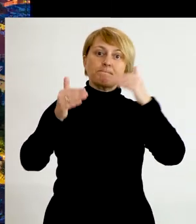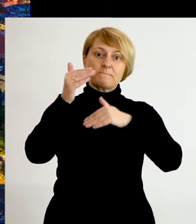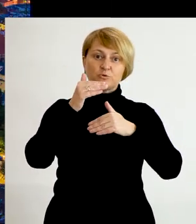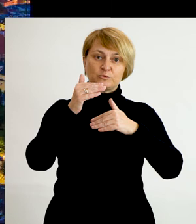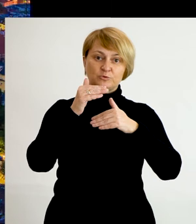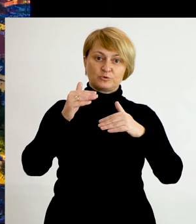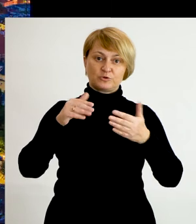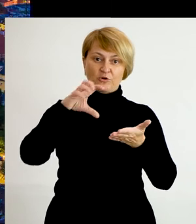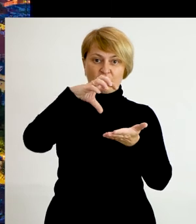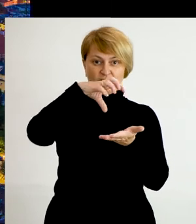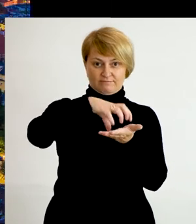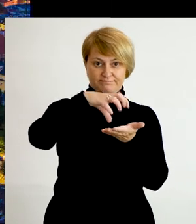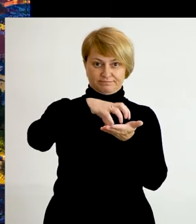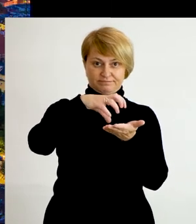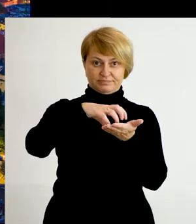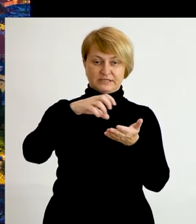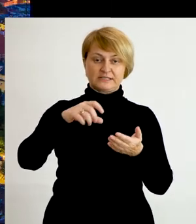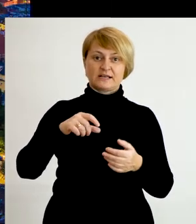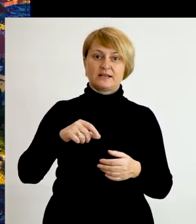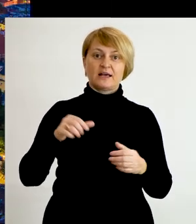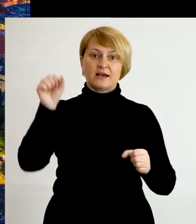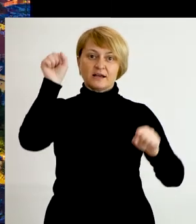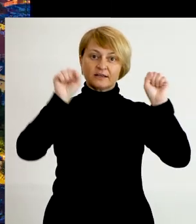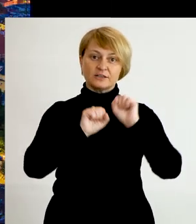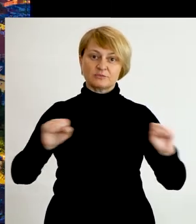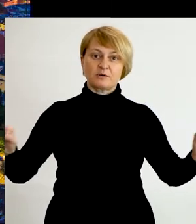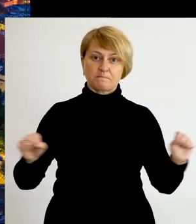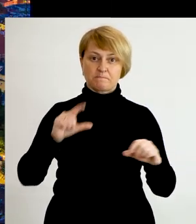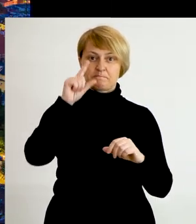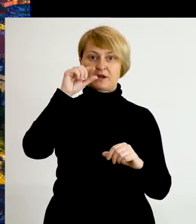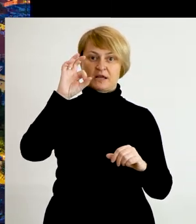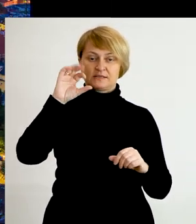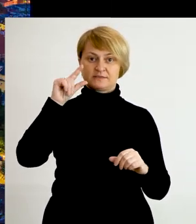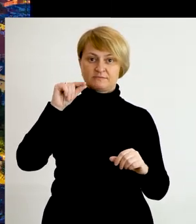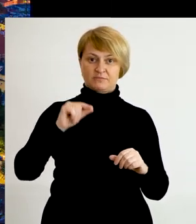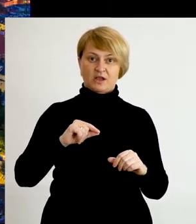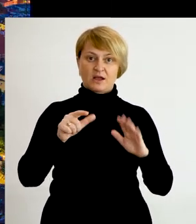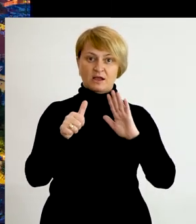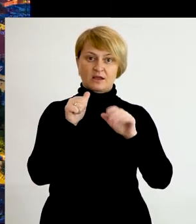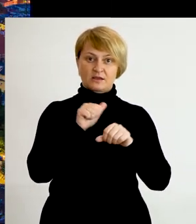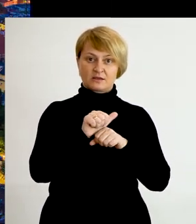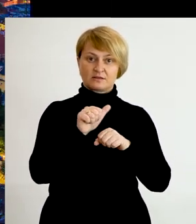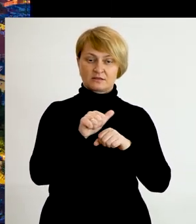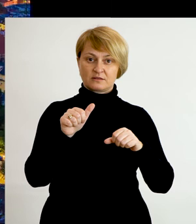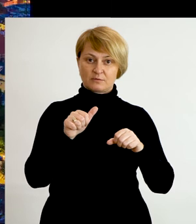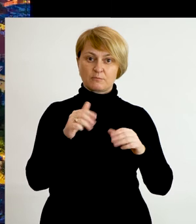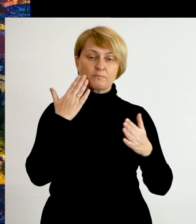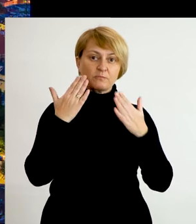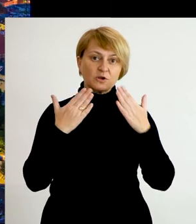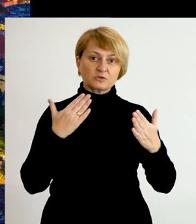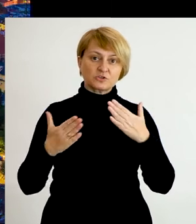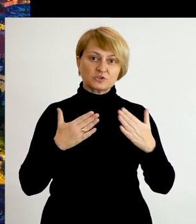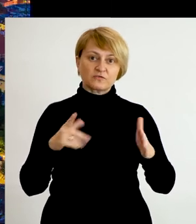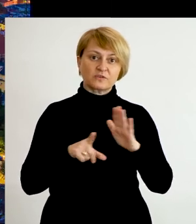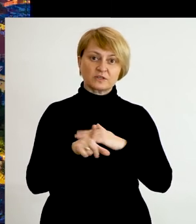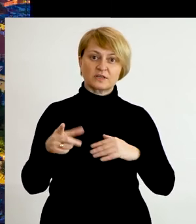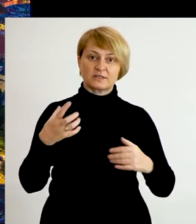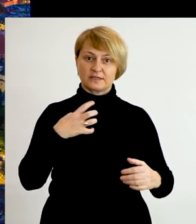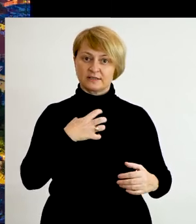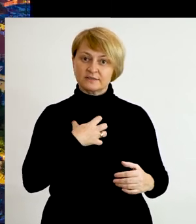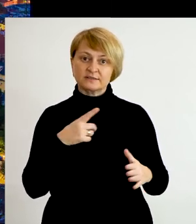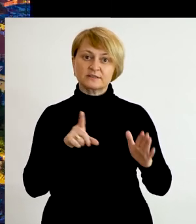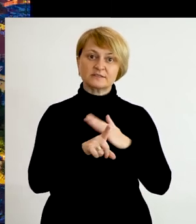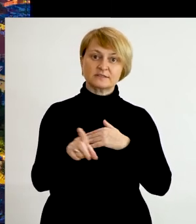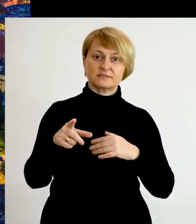Budowa sali gimnastycznej PSP 11, również pozdrowienia dla dyrekcji szkoły i rodziców, którzy zabiegali